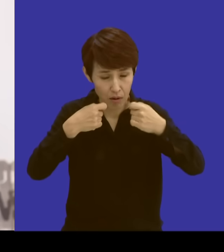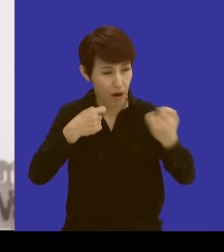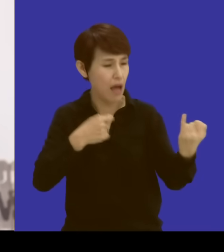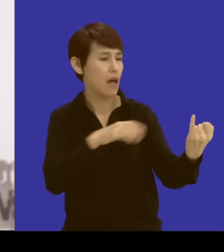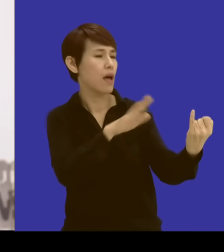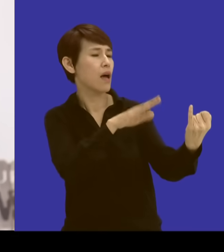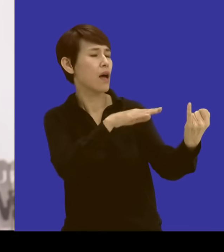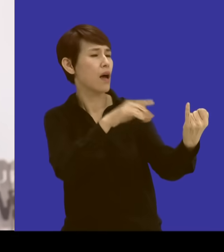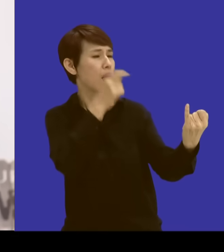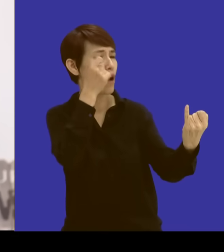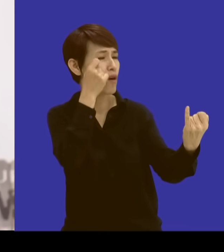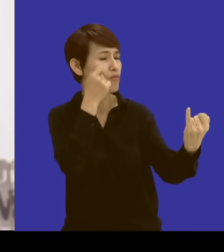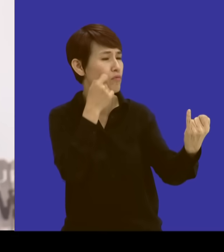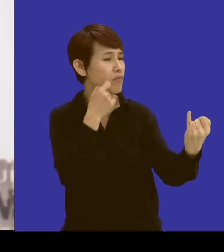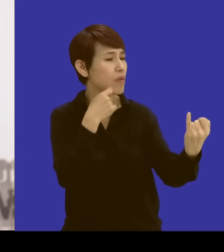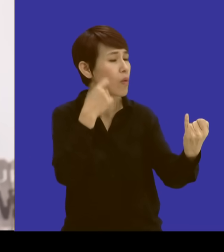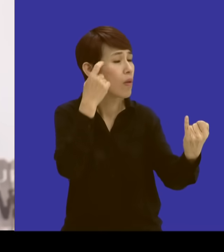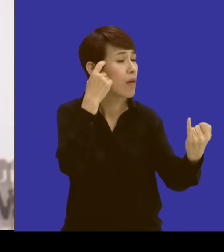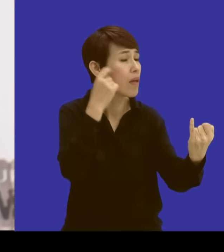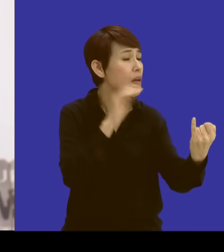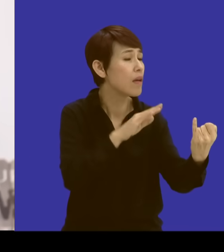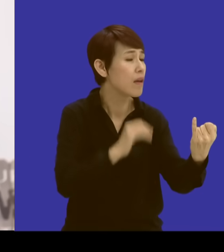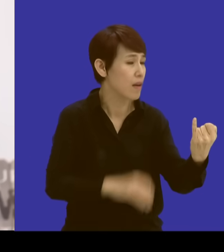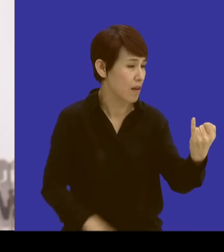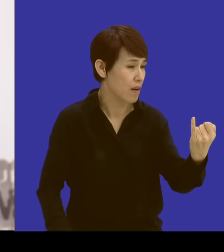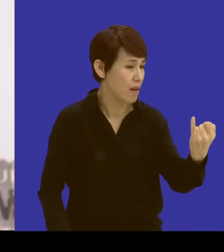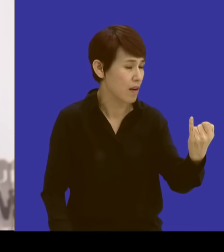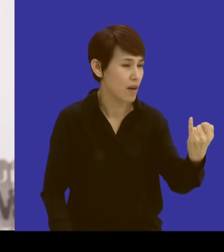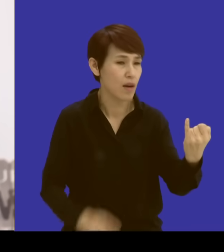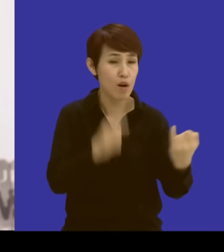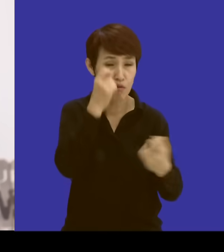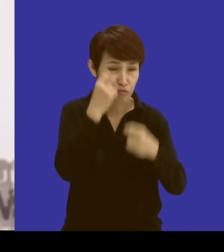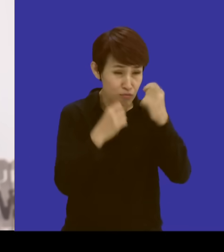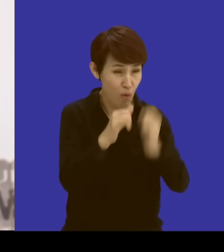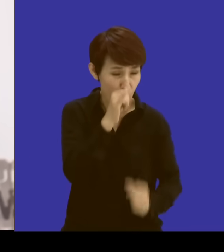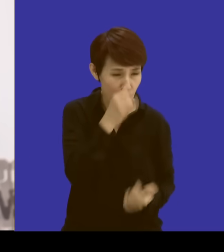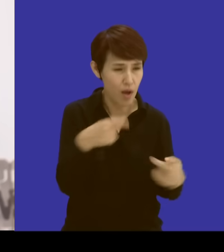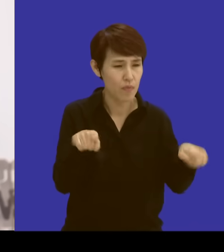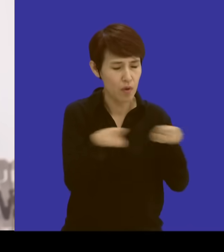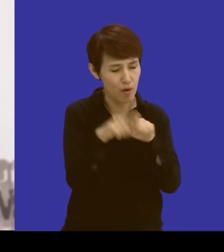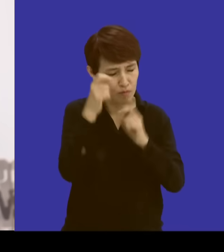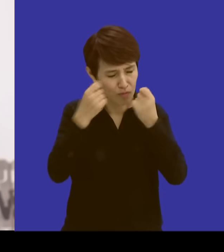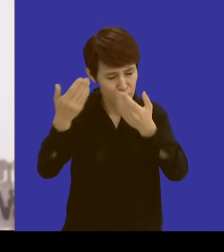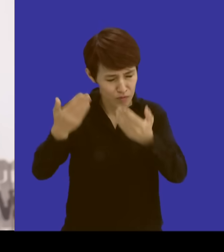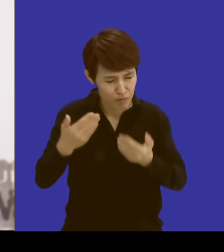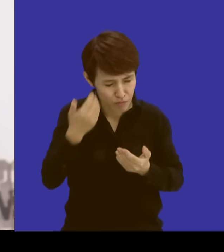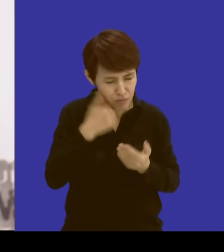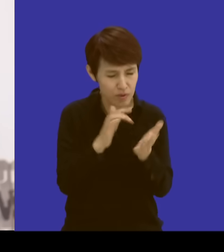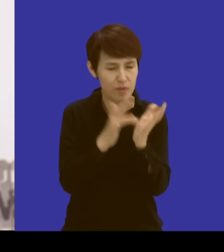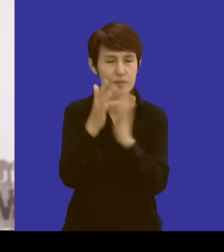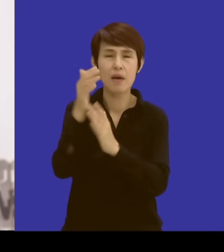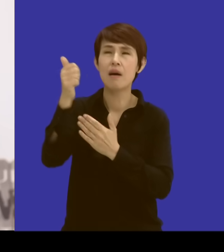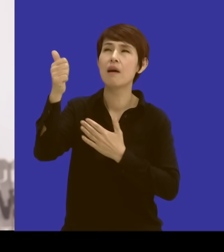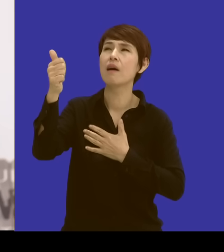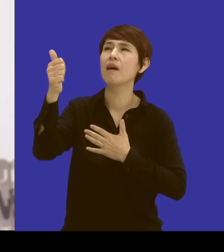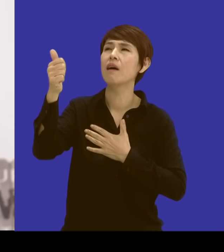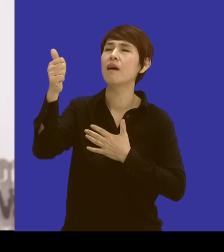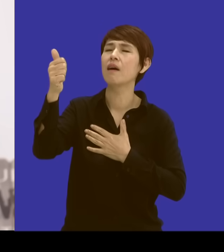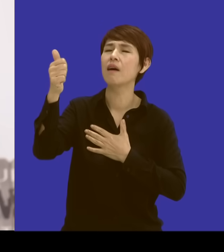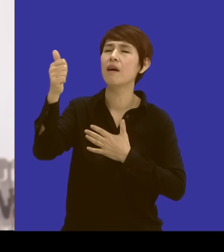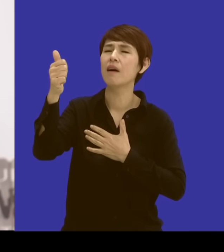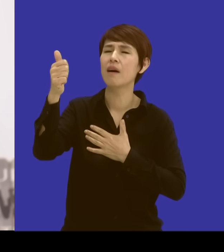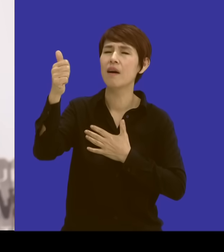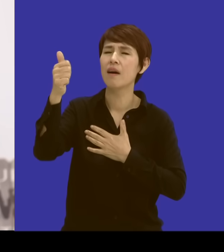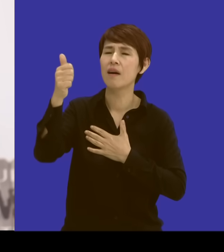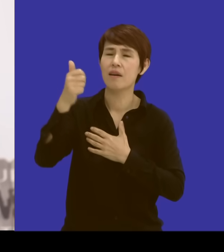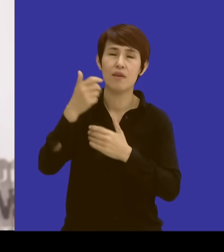우느냐 하고 물어봐 주시고 우는 자와 더불어 울어주시는 분이구나. 그걸 제가 이제 정말